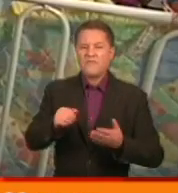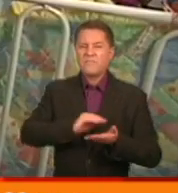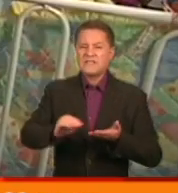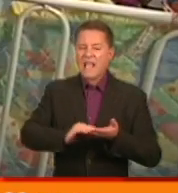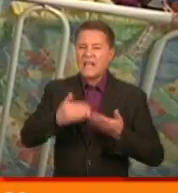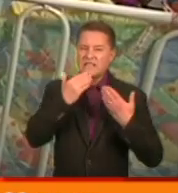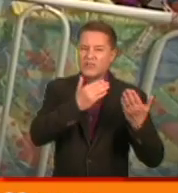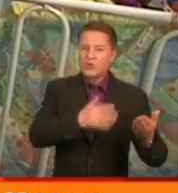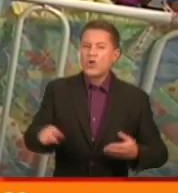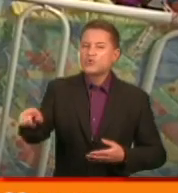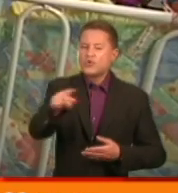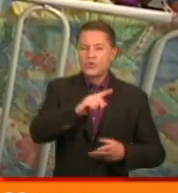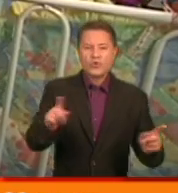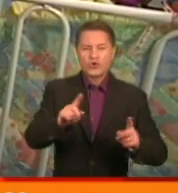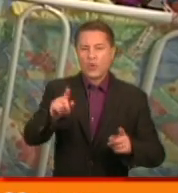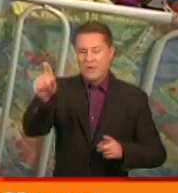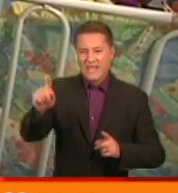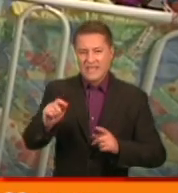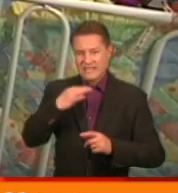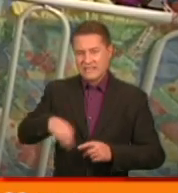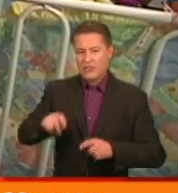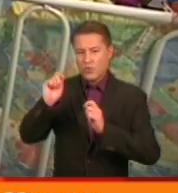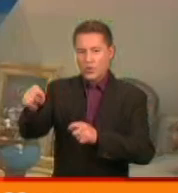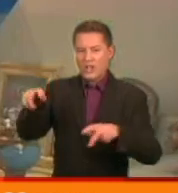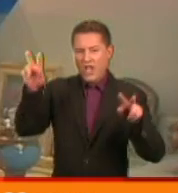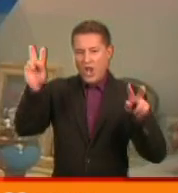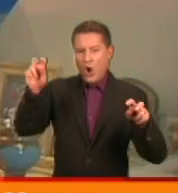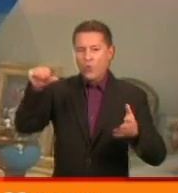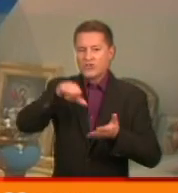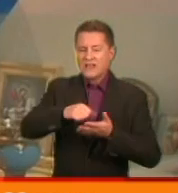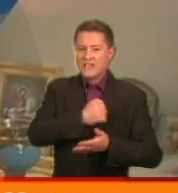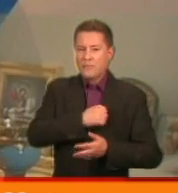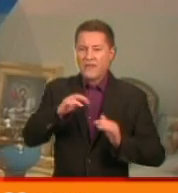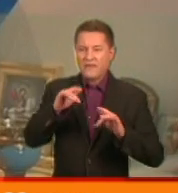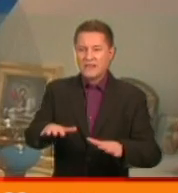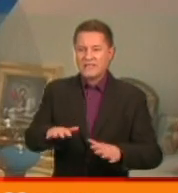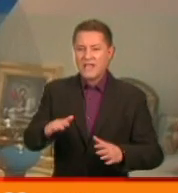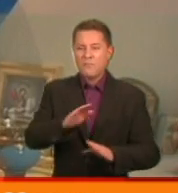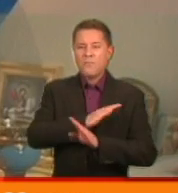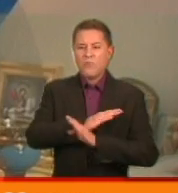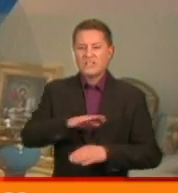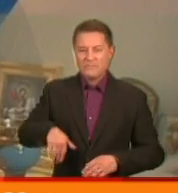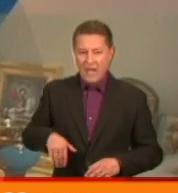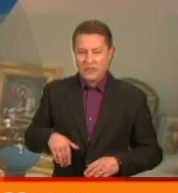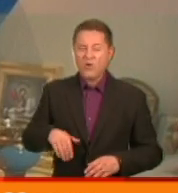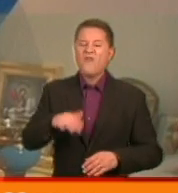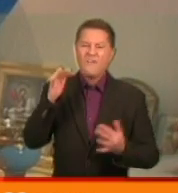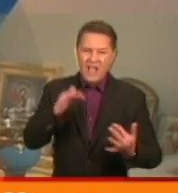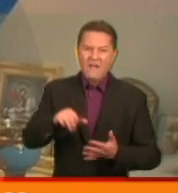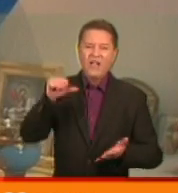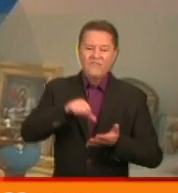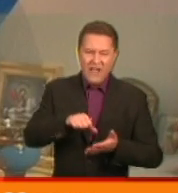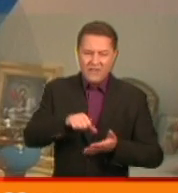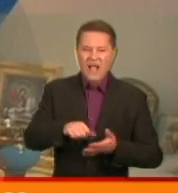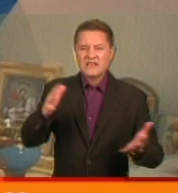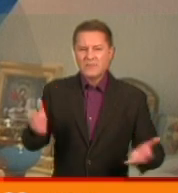усюди, аби її синові дали учасника бойових дій посмертно. Воював, спасав людей, спасав. Пройшов бойові точки,